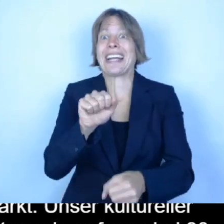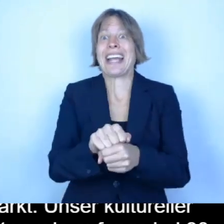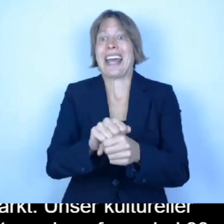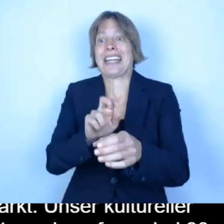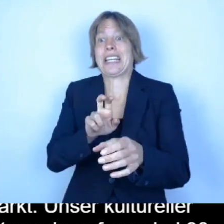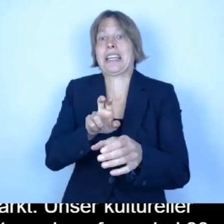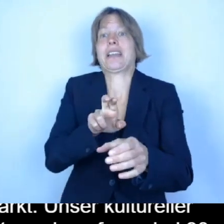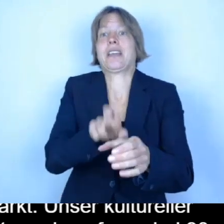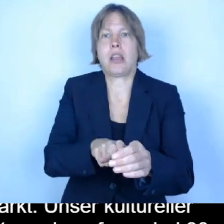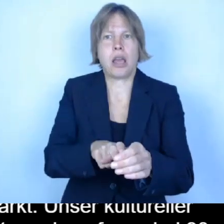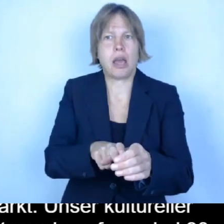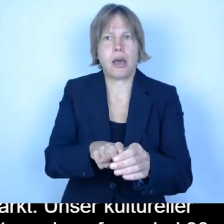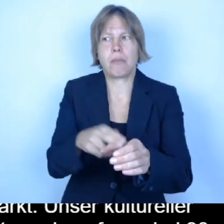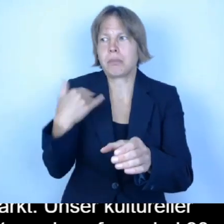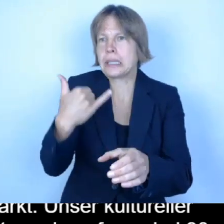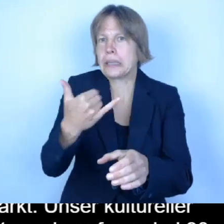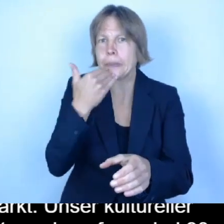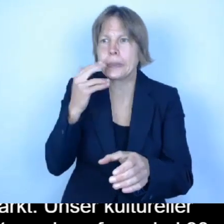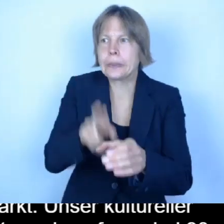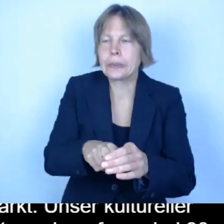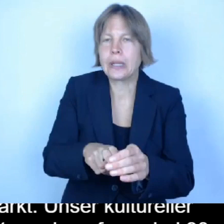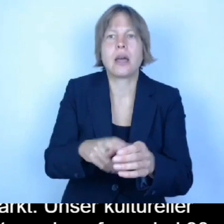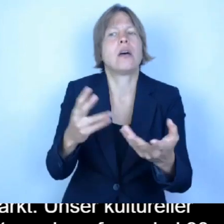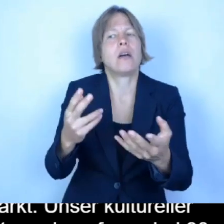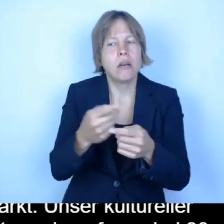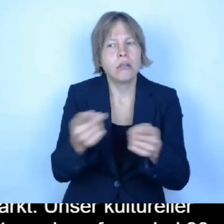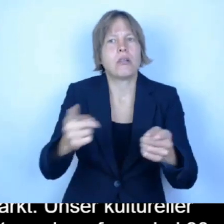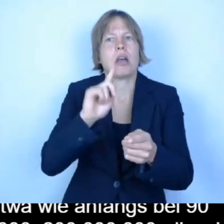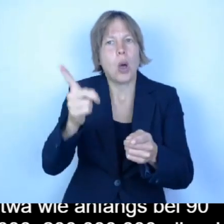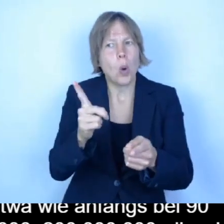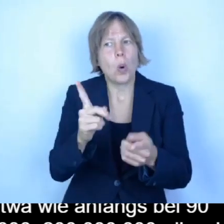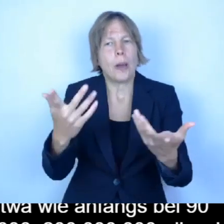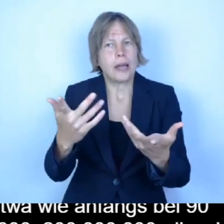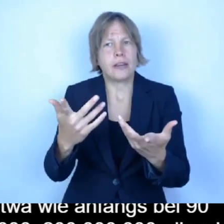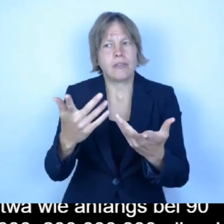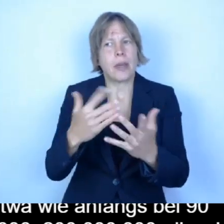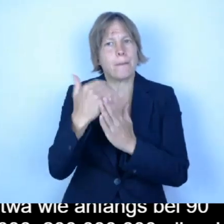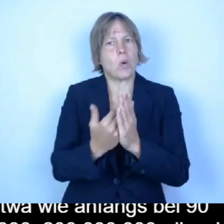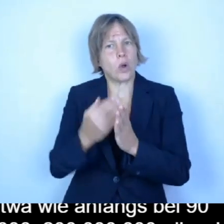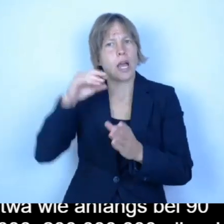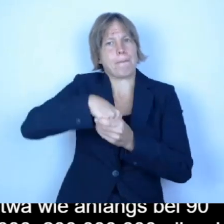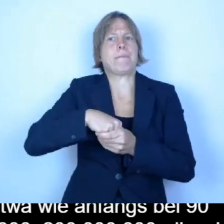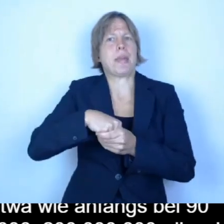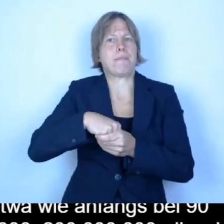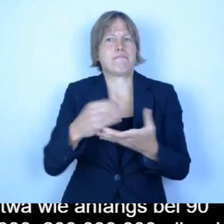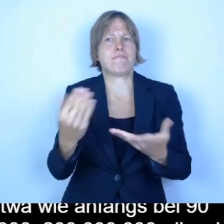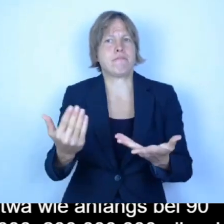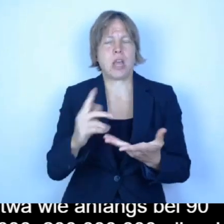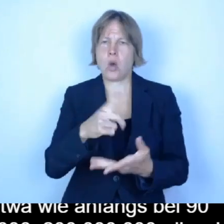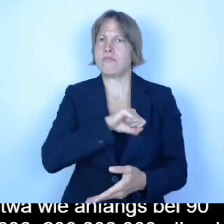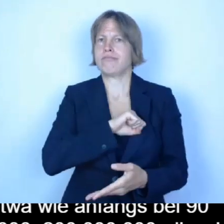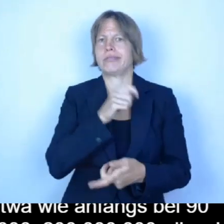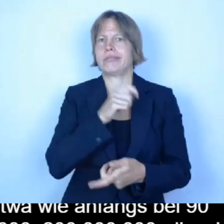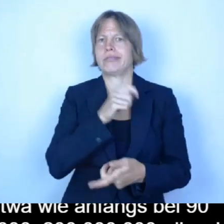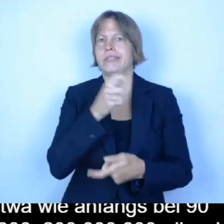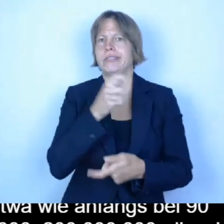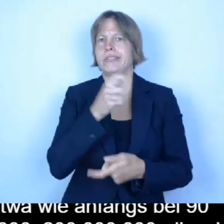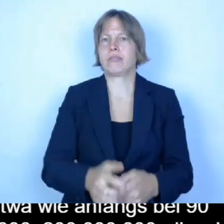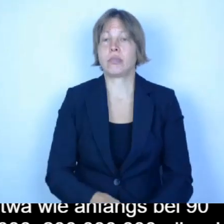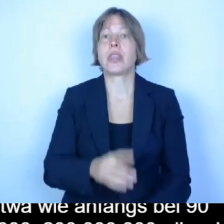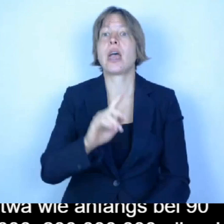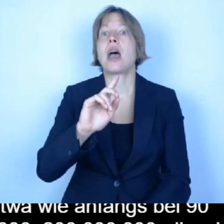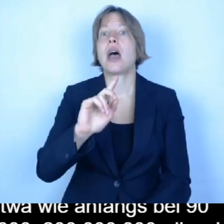dass die dazugehören, jetzt von diesem Programm profitieren können. Darunter gehören übrigens auch Journalisten. Also selbstständige